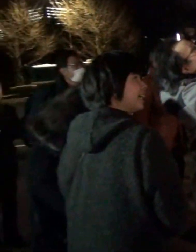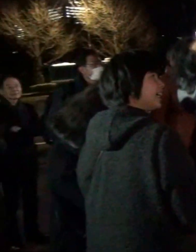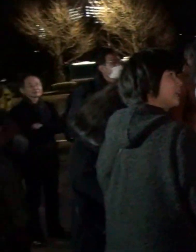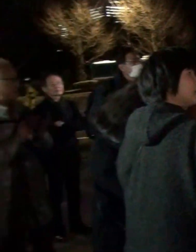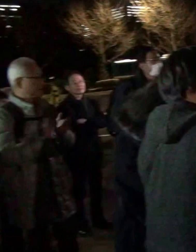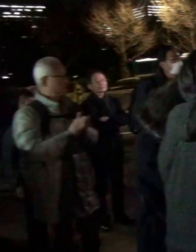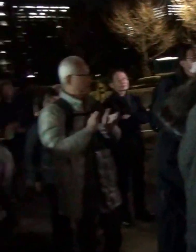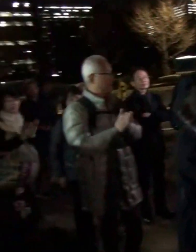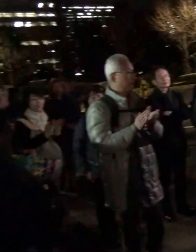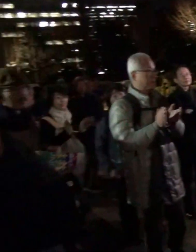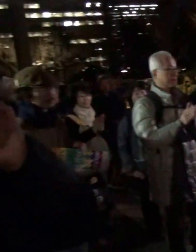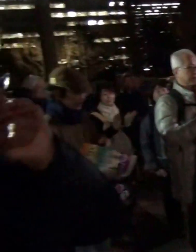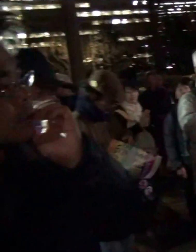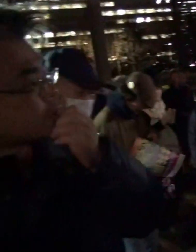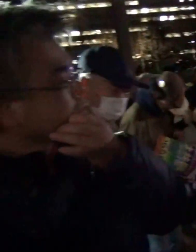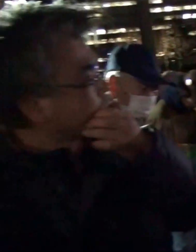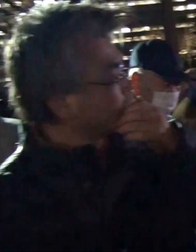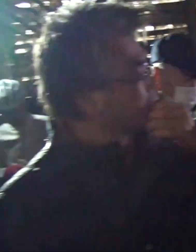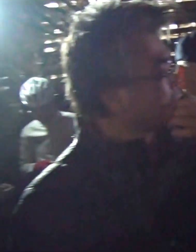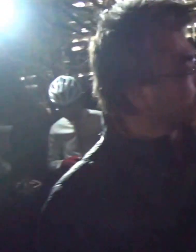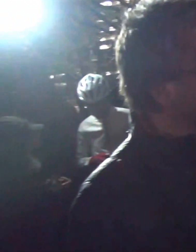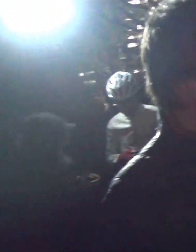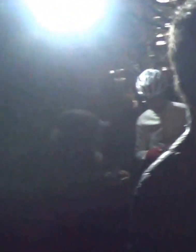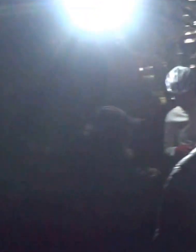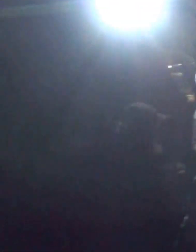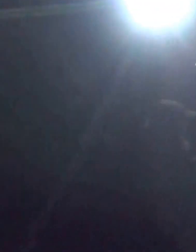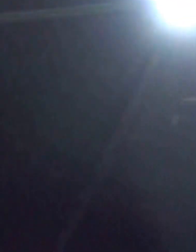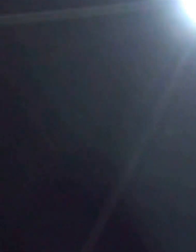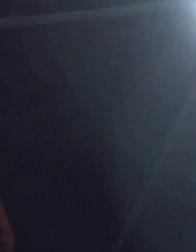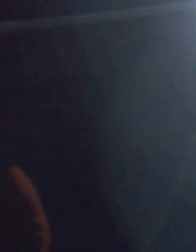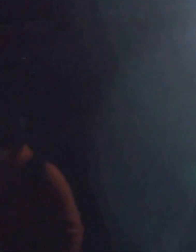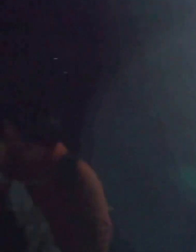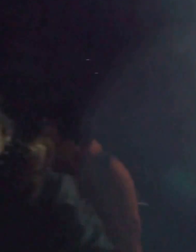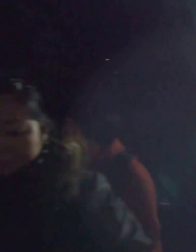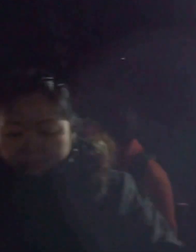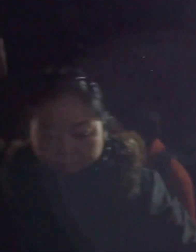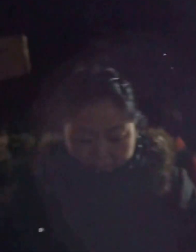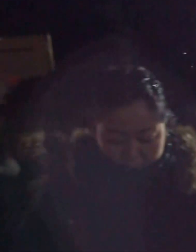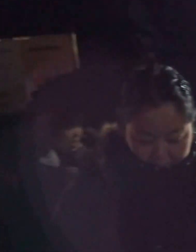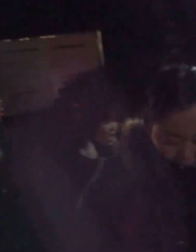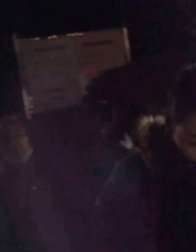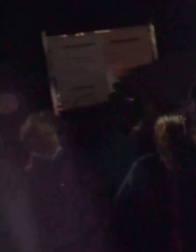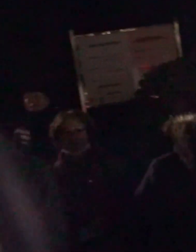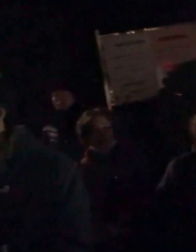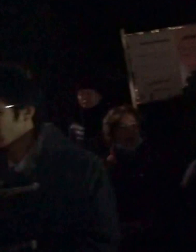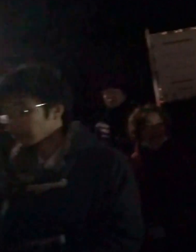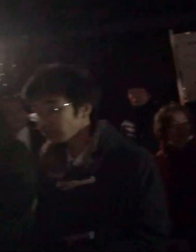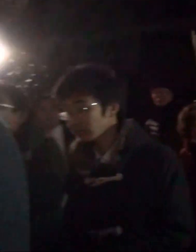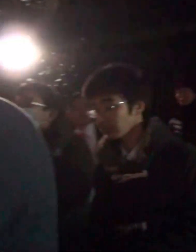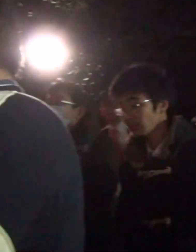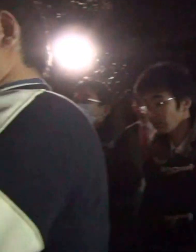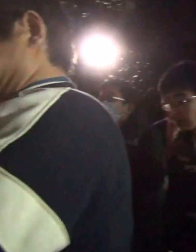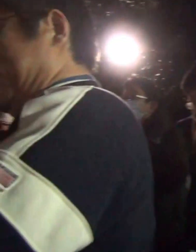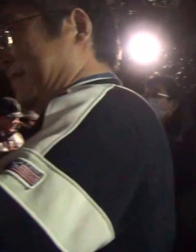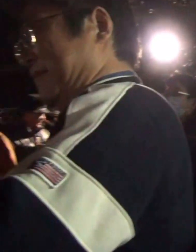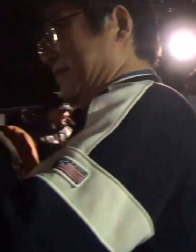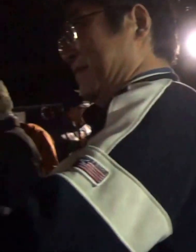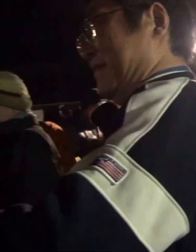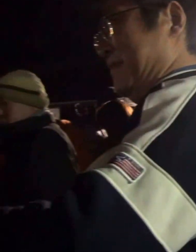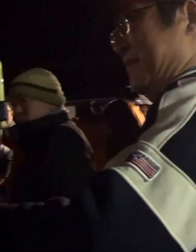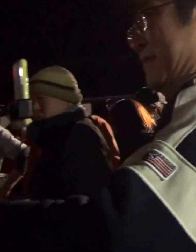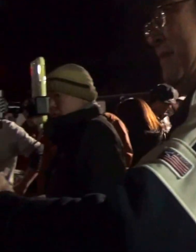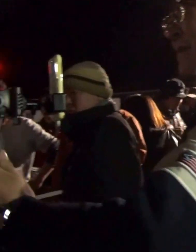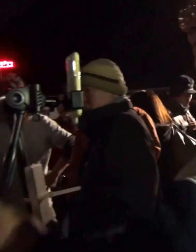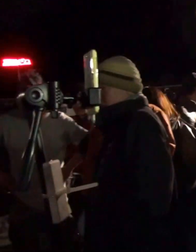い、この希望のエリア、皆さんのカンパによって支えられております。お気持ちだけで結構です。カンパのお願いをよろしくお願いいた